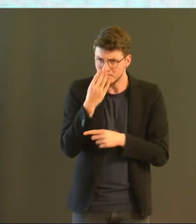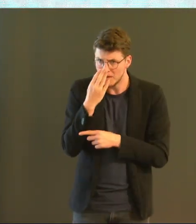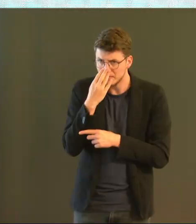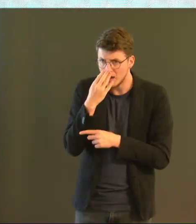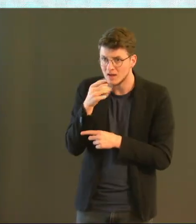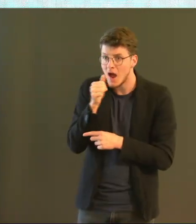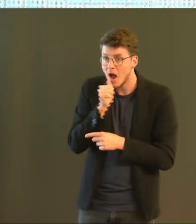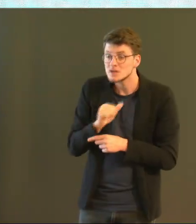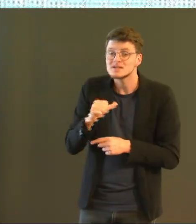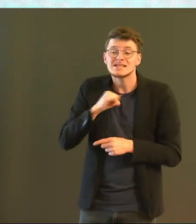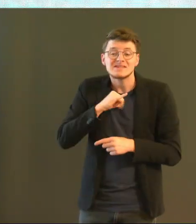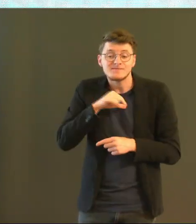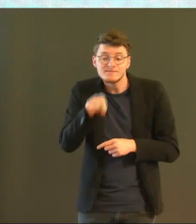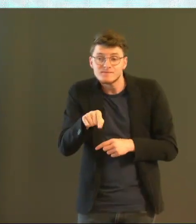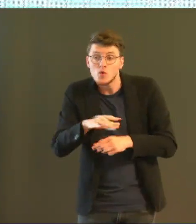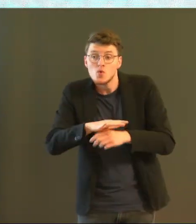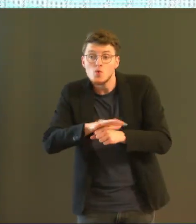niveau coronavirus